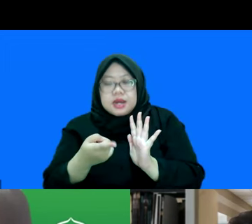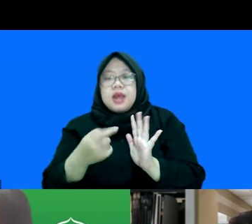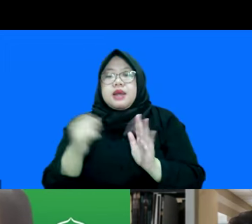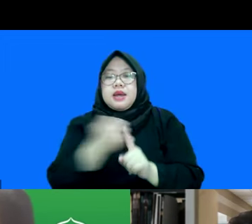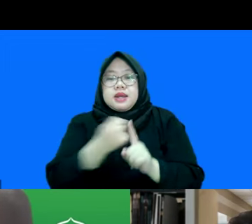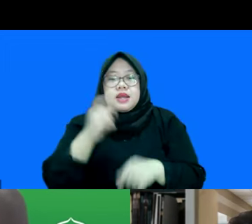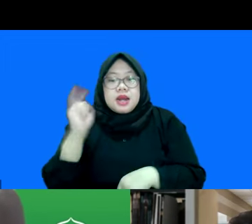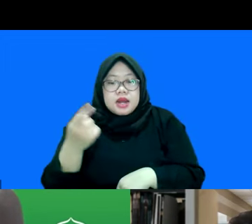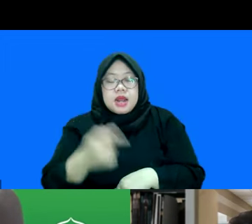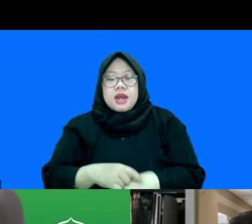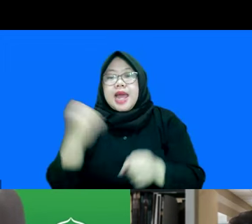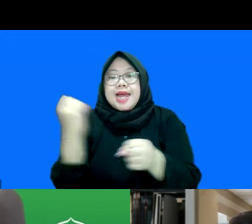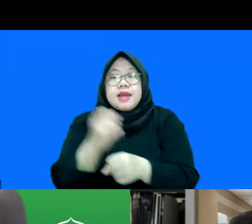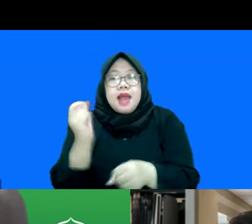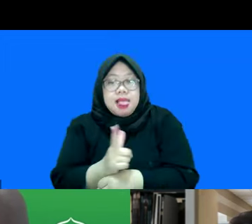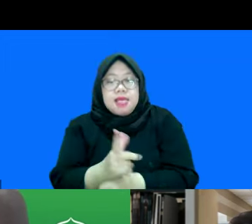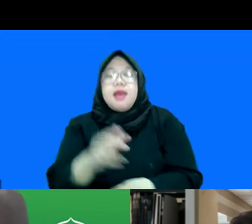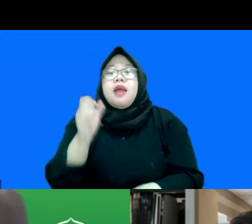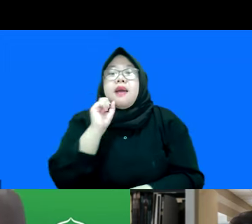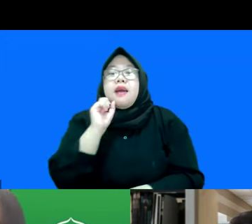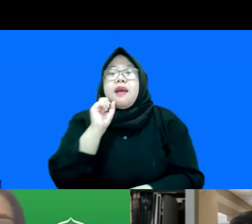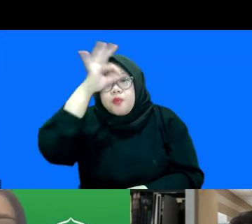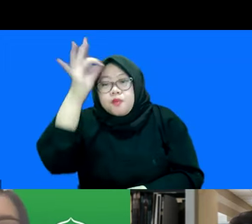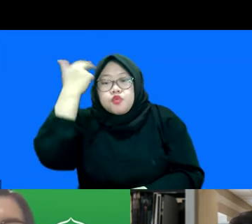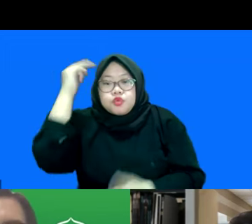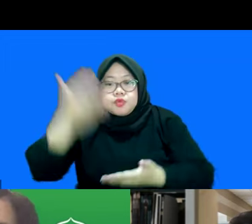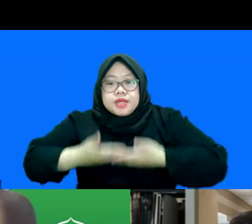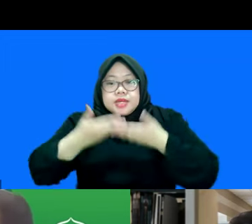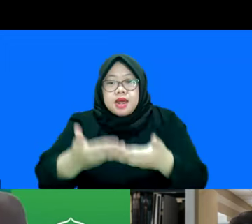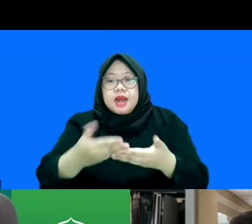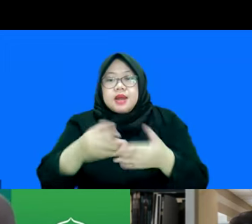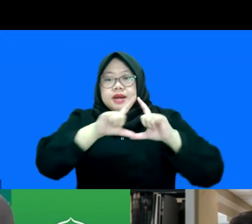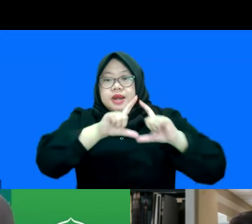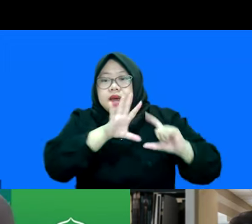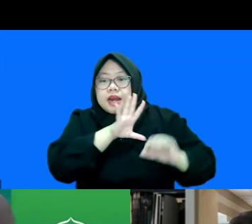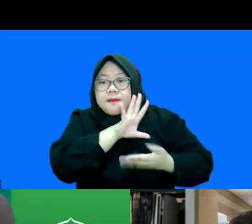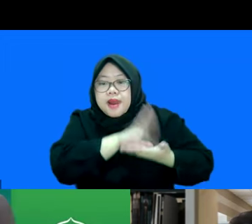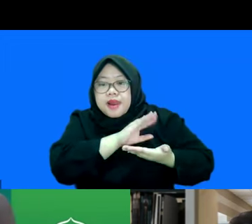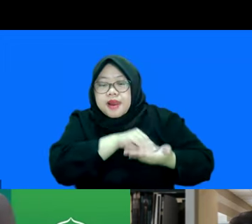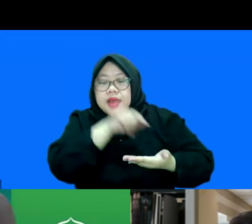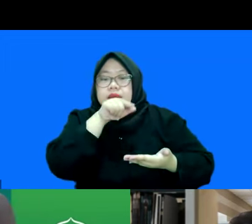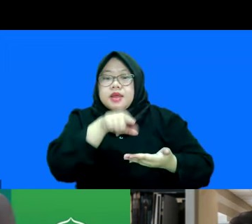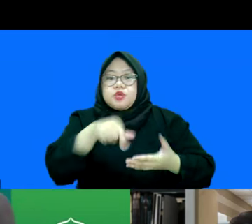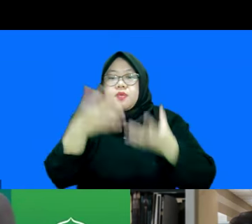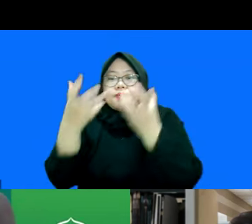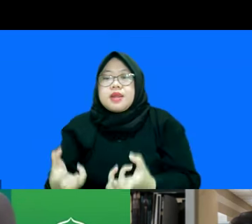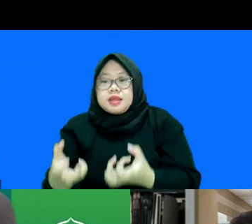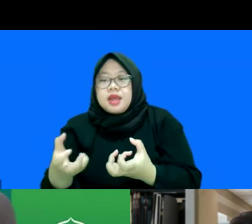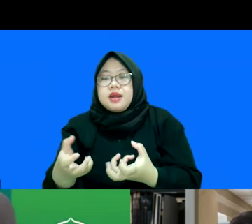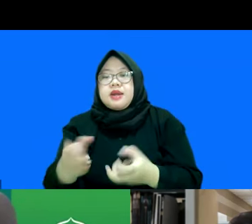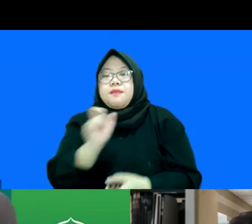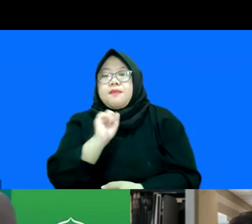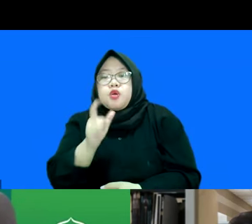kegagalan polisi untuk menyediakan rekaman itu justru akan menjadi hal yang memberatkan buat dirinya sendiri. Kita